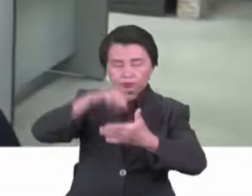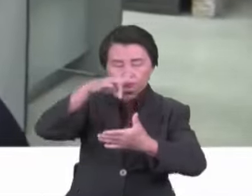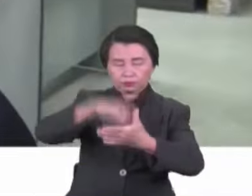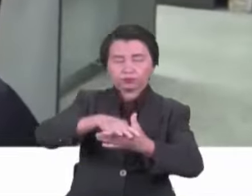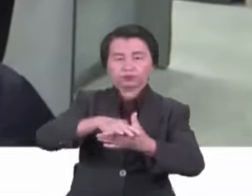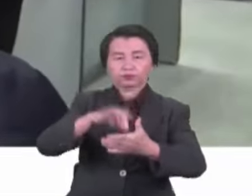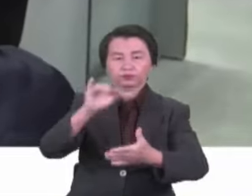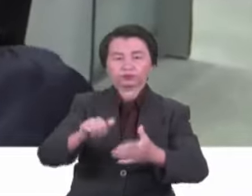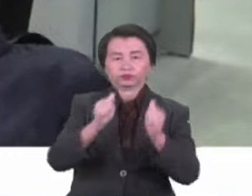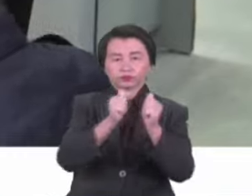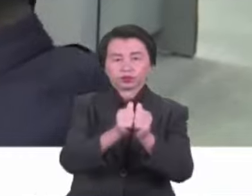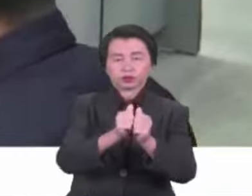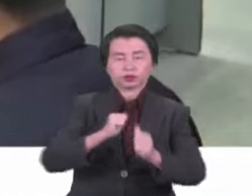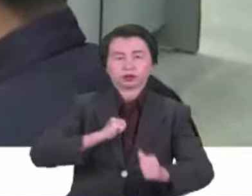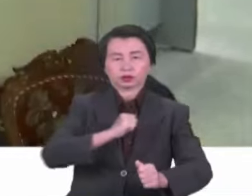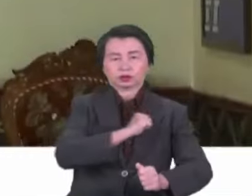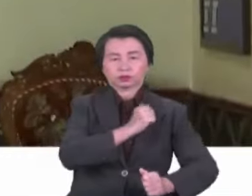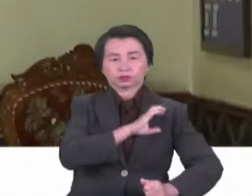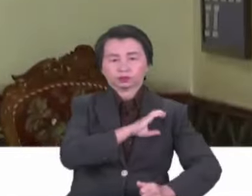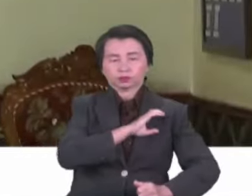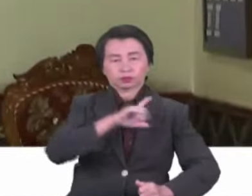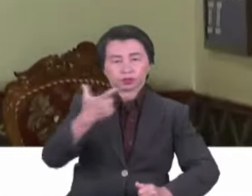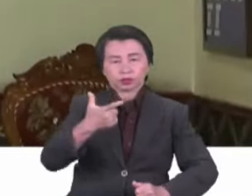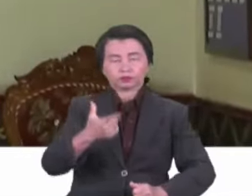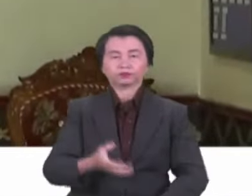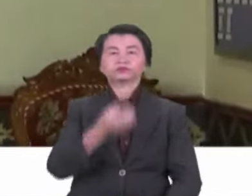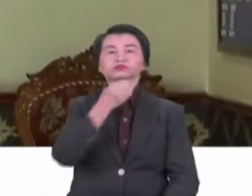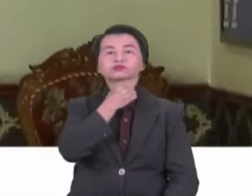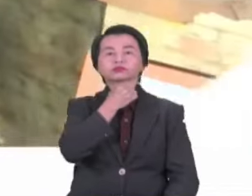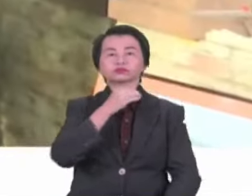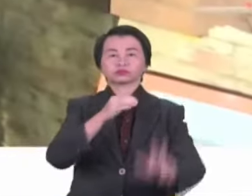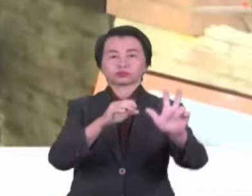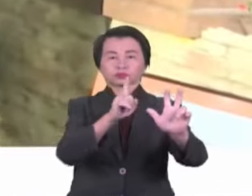daftar pemilih bersama anggota lain. Di Perak pula,